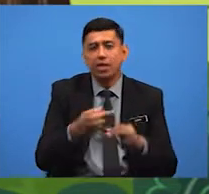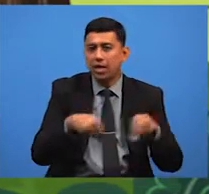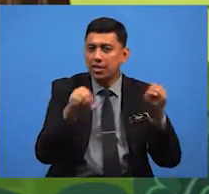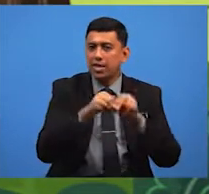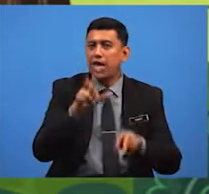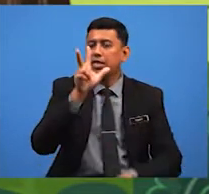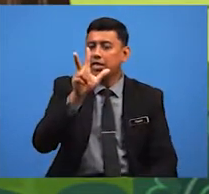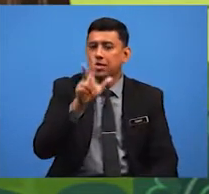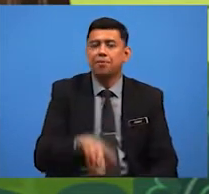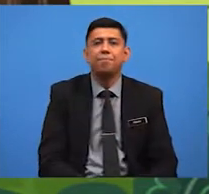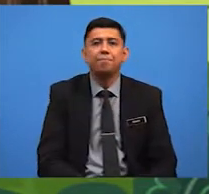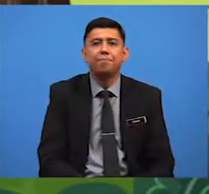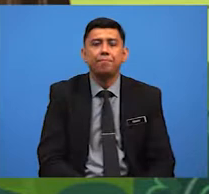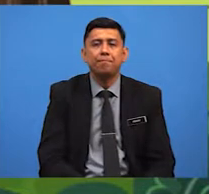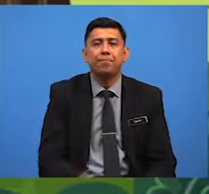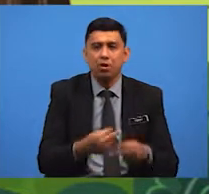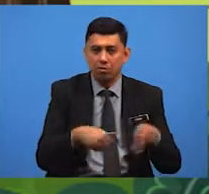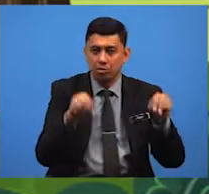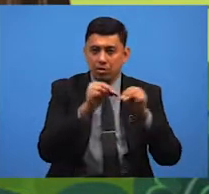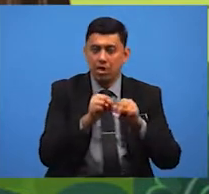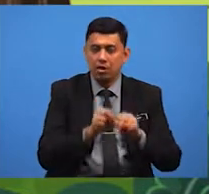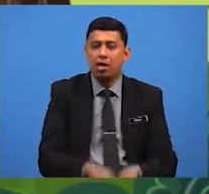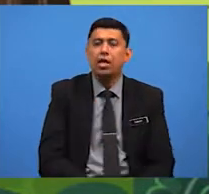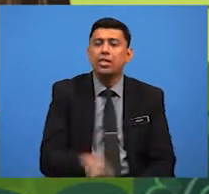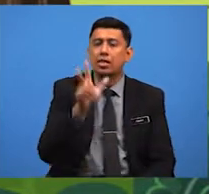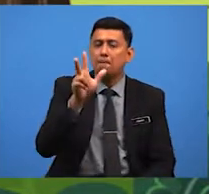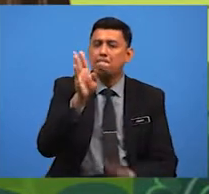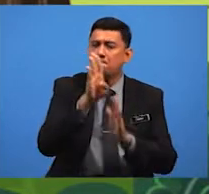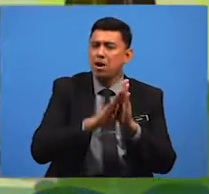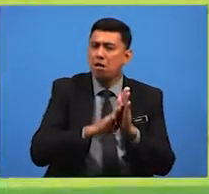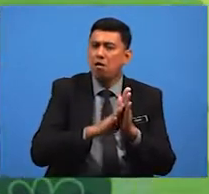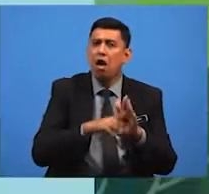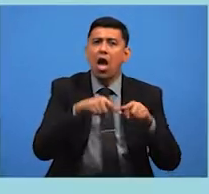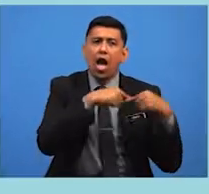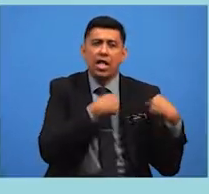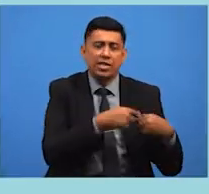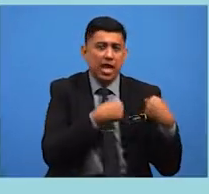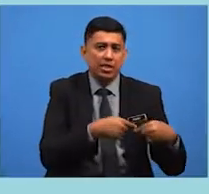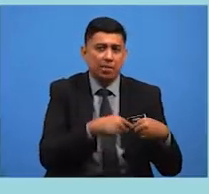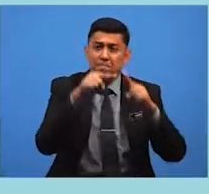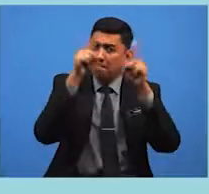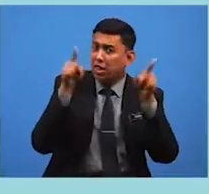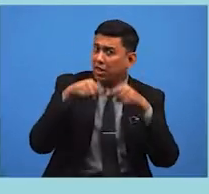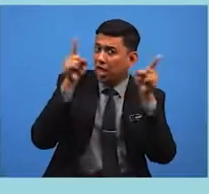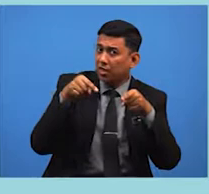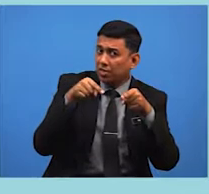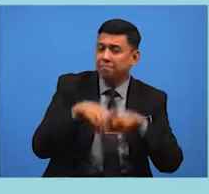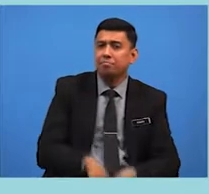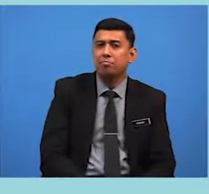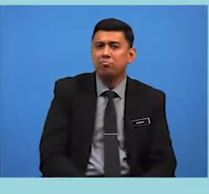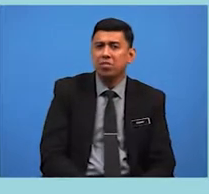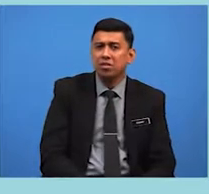Nilai yang ketiga ialah nilai berhati-hati. Nilai ini dapat